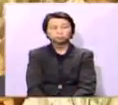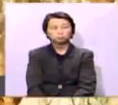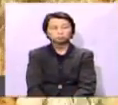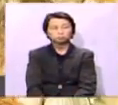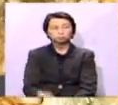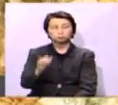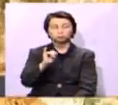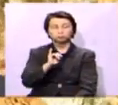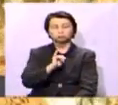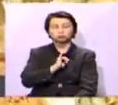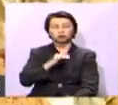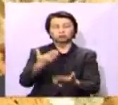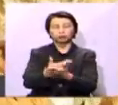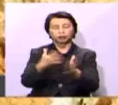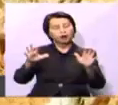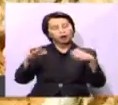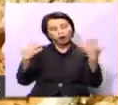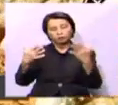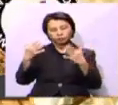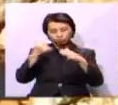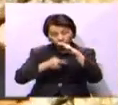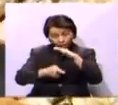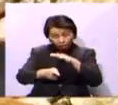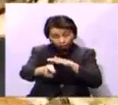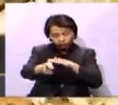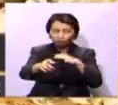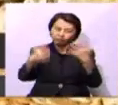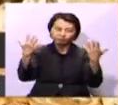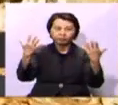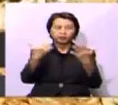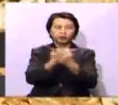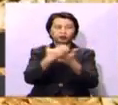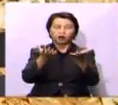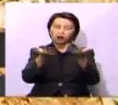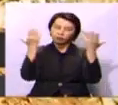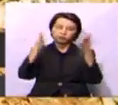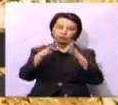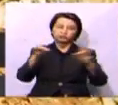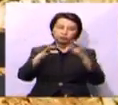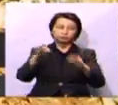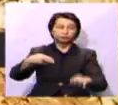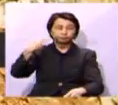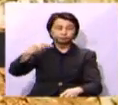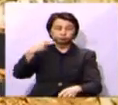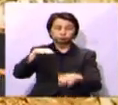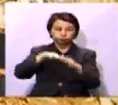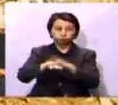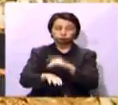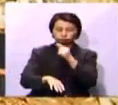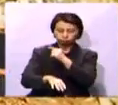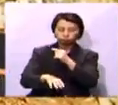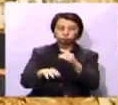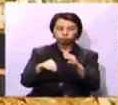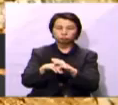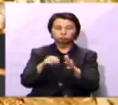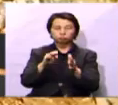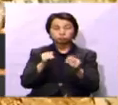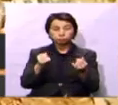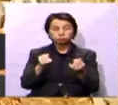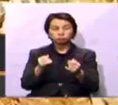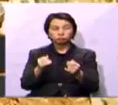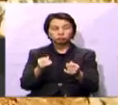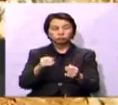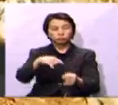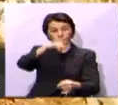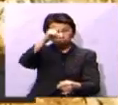Saya baru sahaja habis meneroka Gua Kandu ini dan ada cerita-cerita sejarah yang berada di dalam ini dan kesan-kesannya. Gua Kandu ini